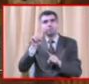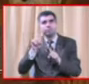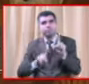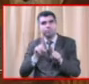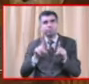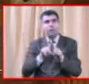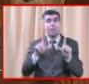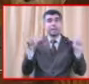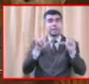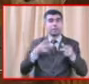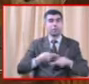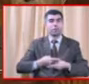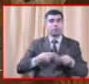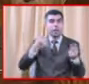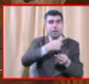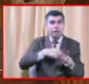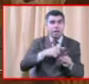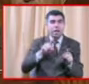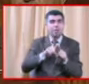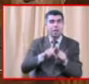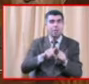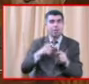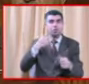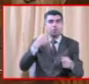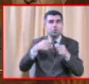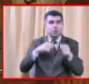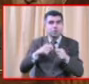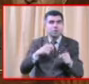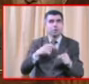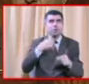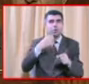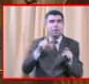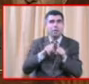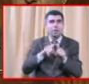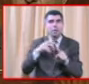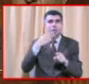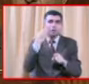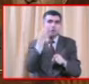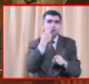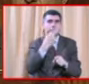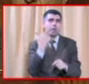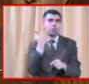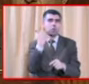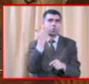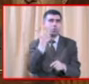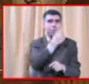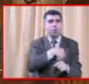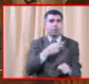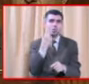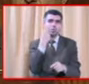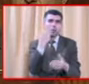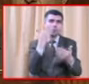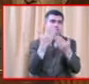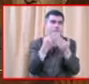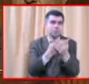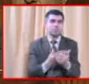الإشهارية المرئية والمسموعة والمقروءة وعن بعض المسلسلات، فأنتم